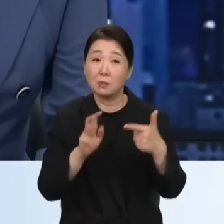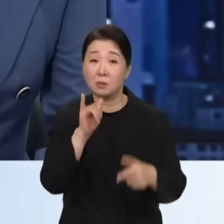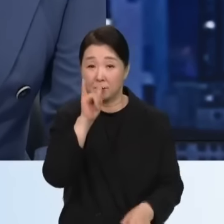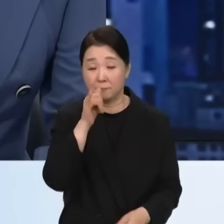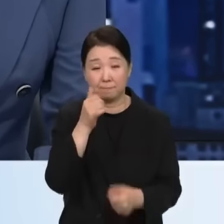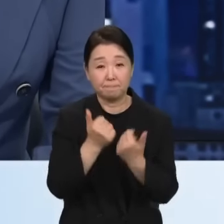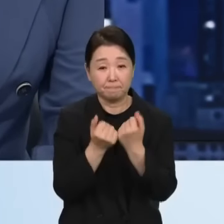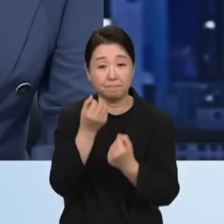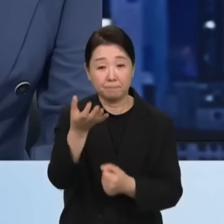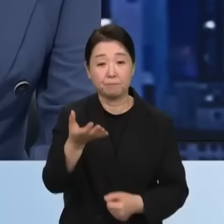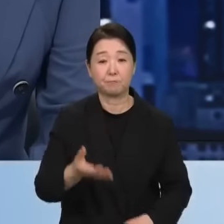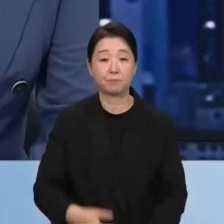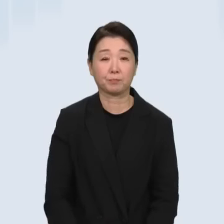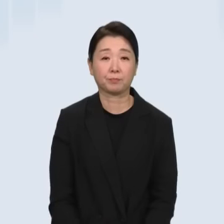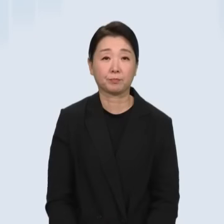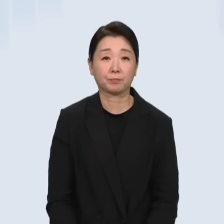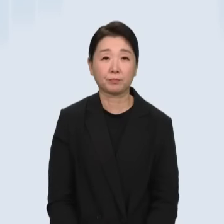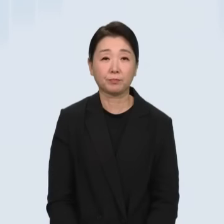잠시 들어보시죠.